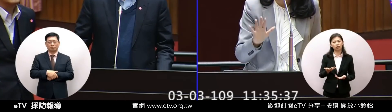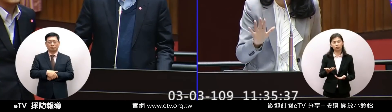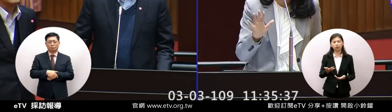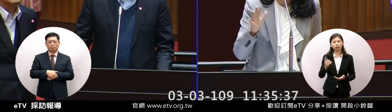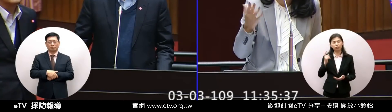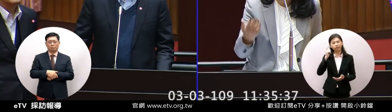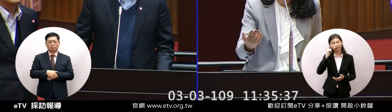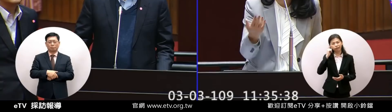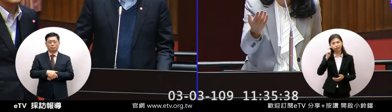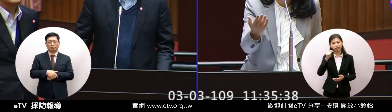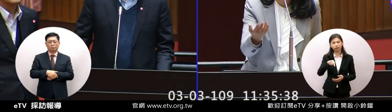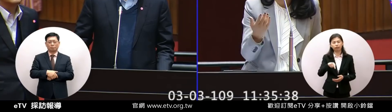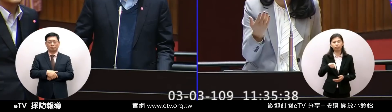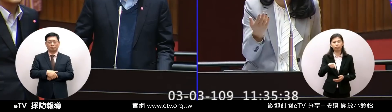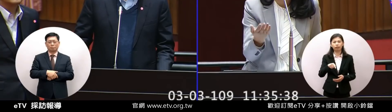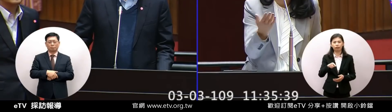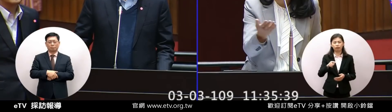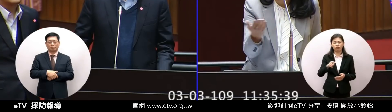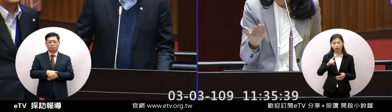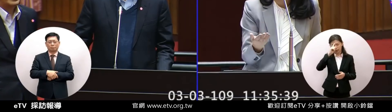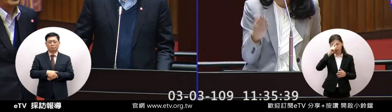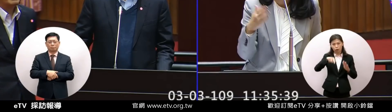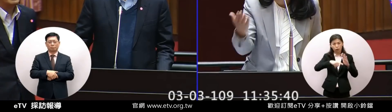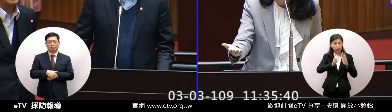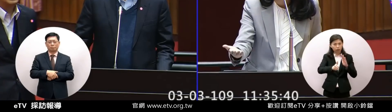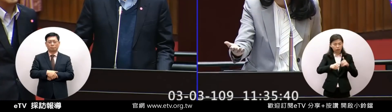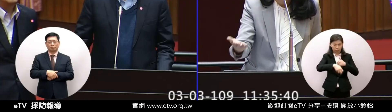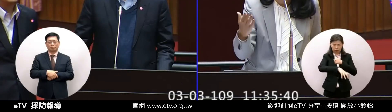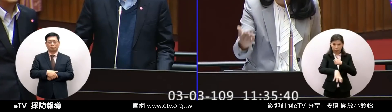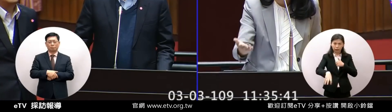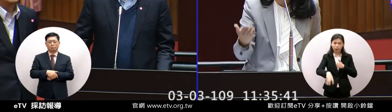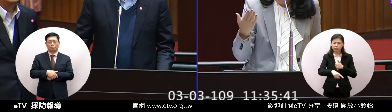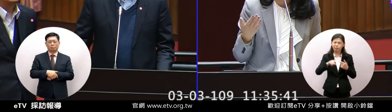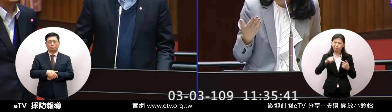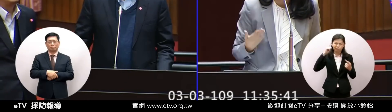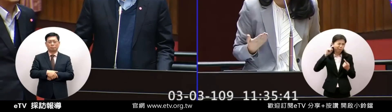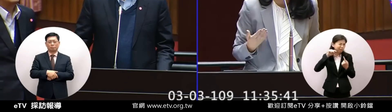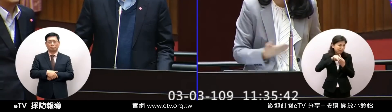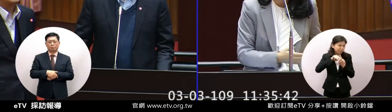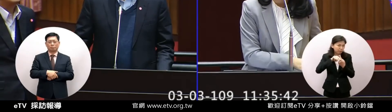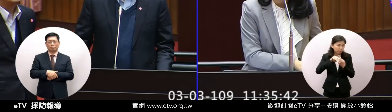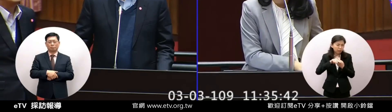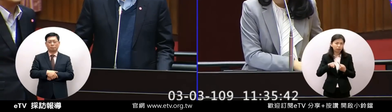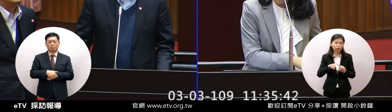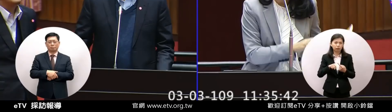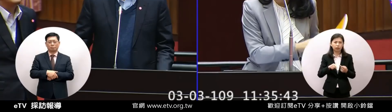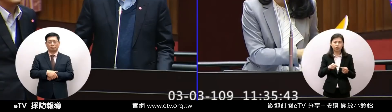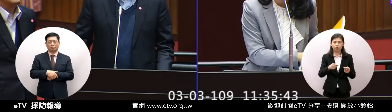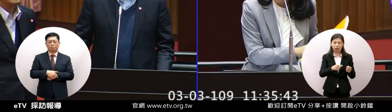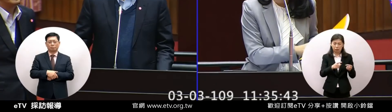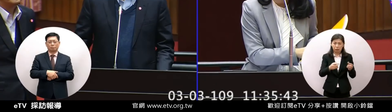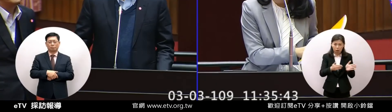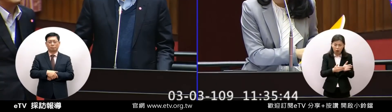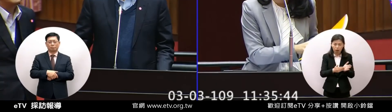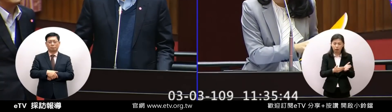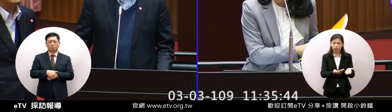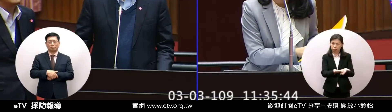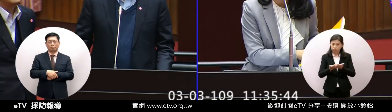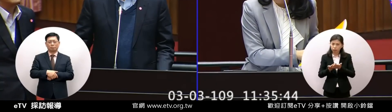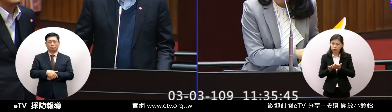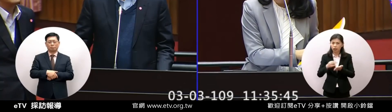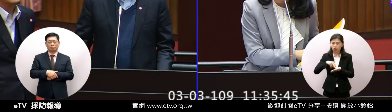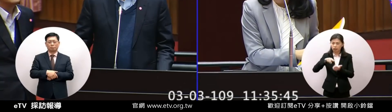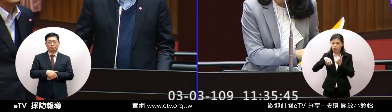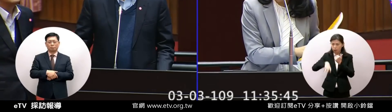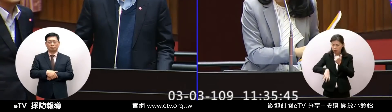以我想这个问题也可能也是要麻烦院长跟各部会首长带回去，尽快的回到我们立法院，把新的这个编列的